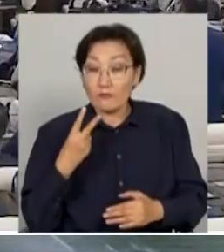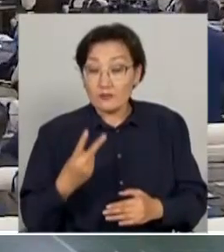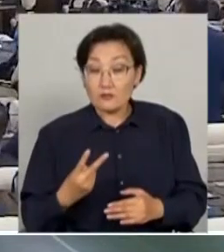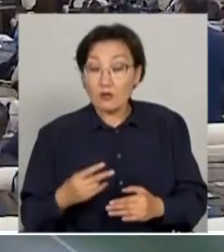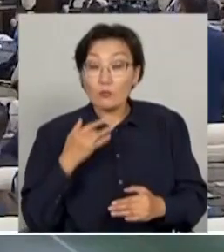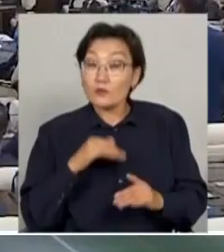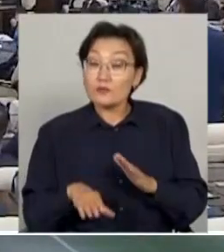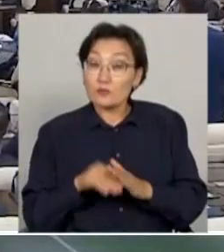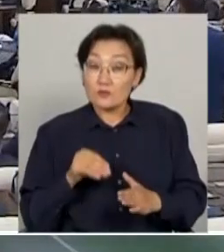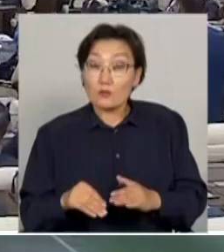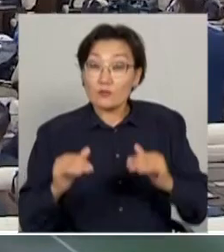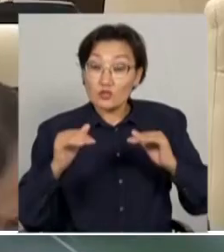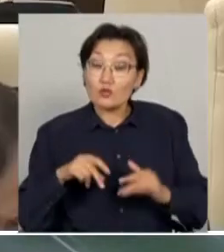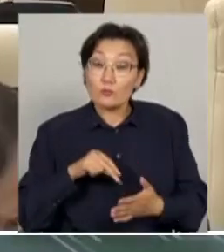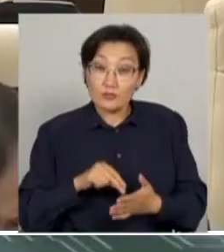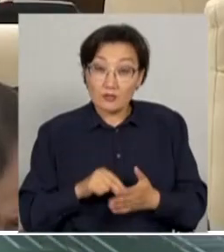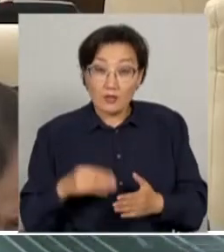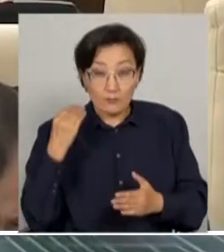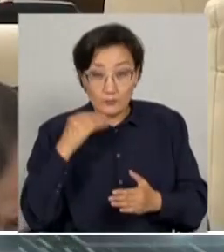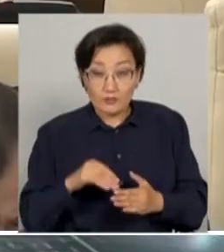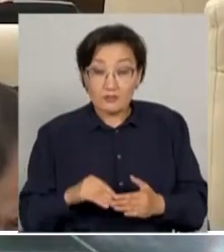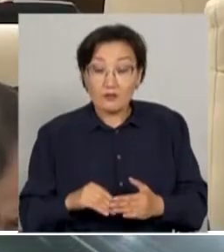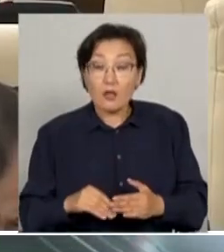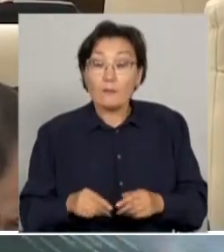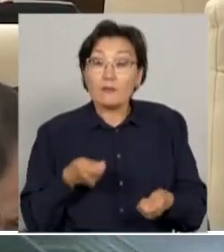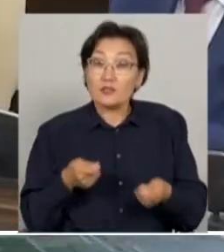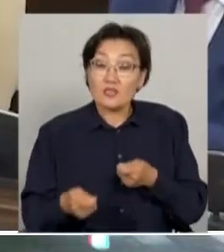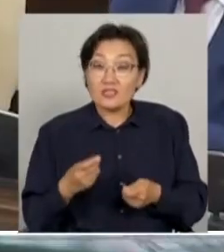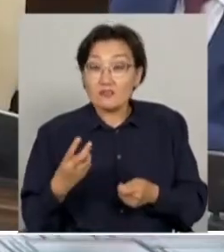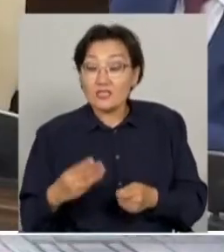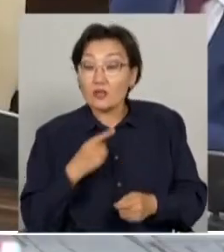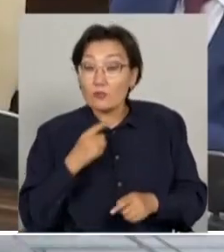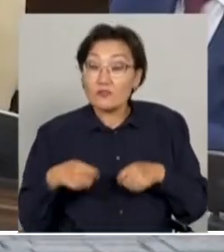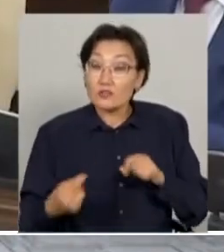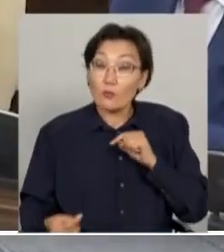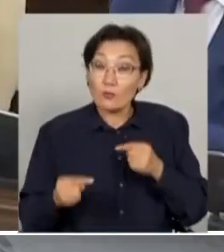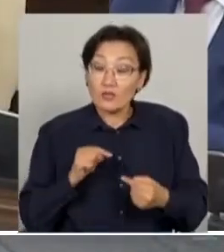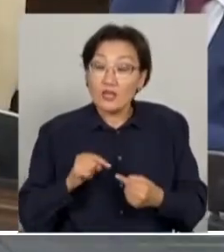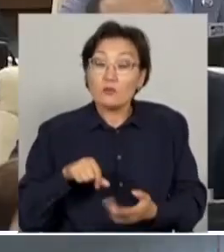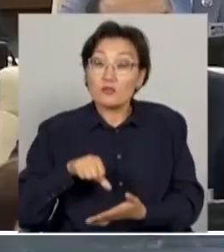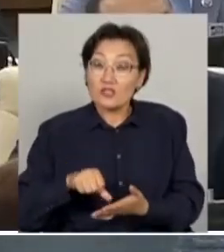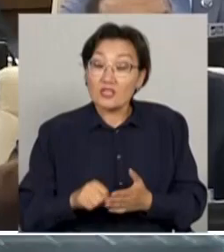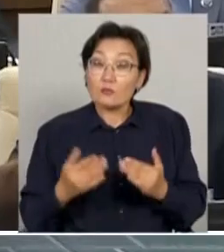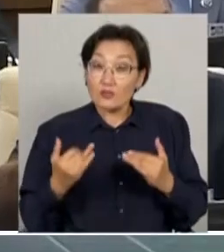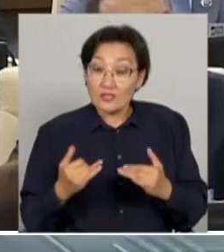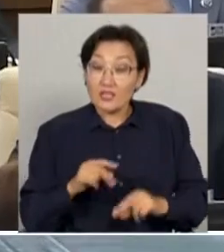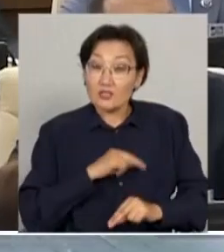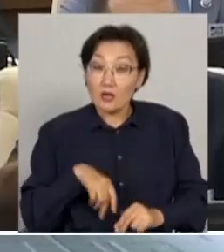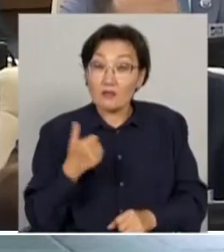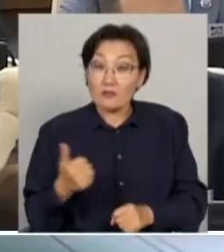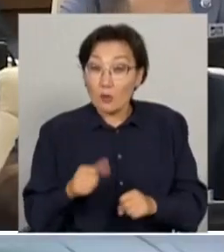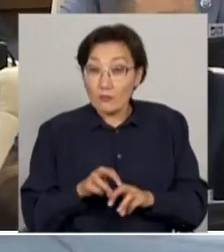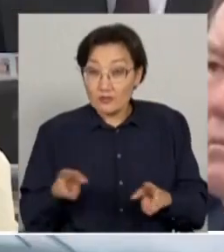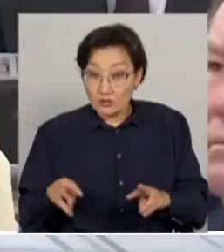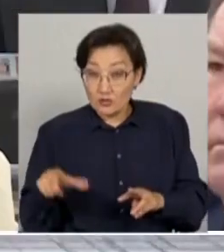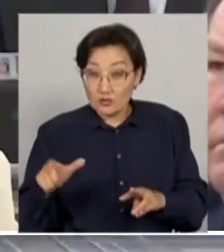Многие депутаты ставят низкую оценку эффективности правительства. Некоторые даже голосовали против кандидатуры действующего премьер-министра.